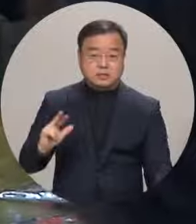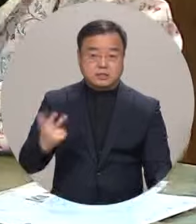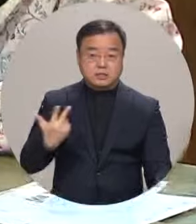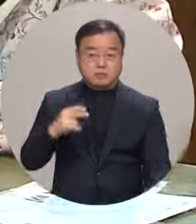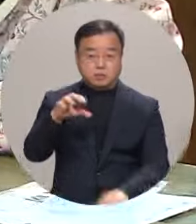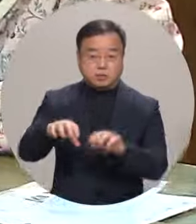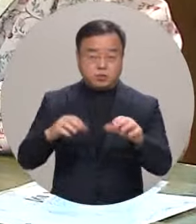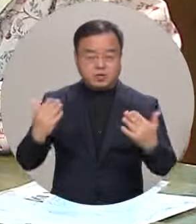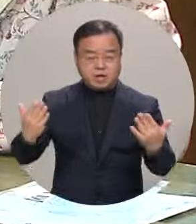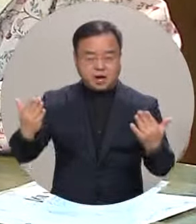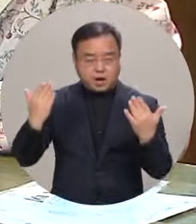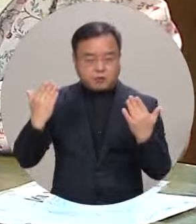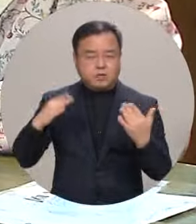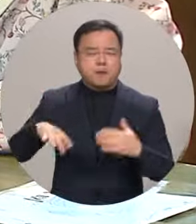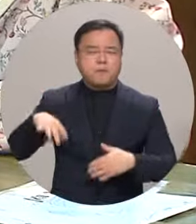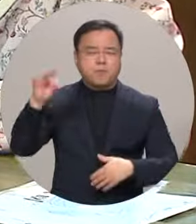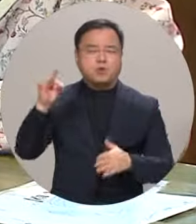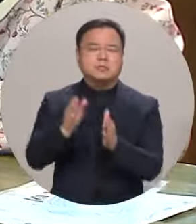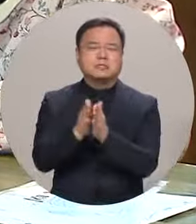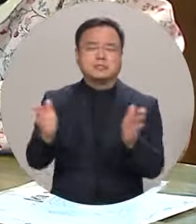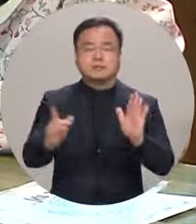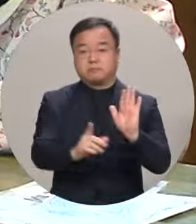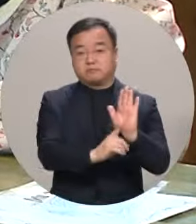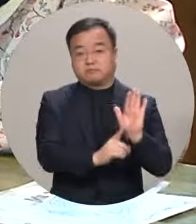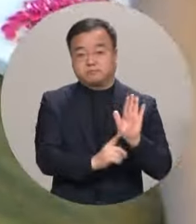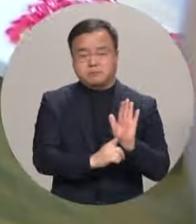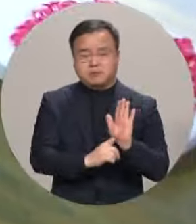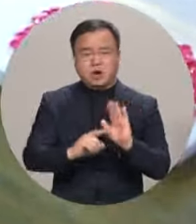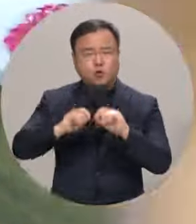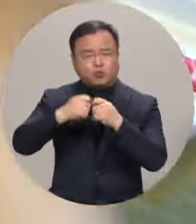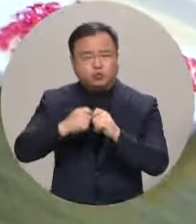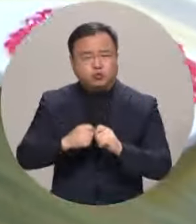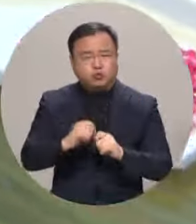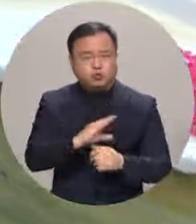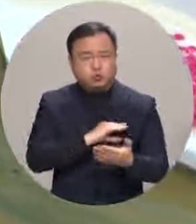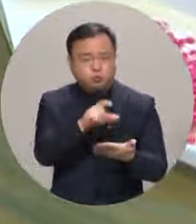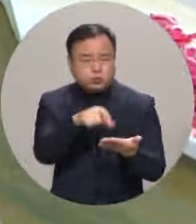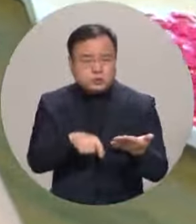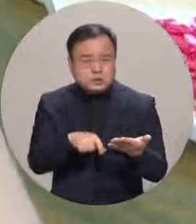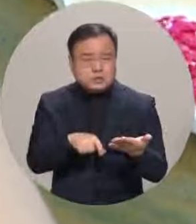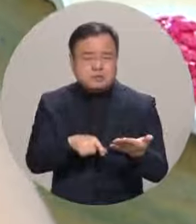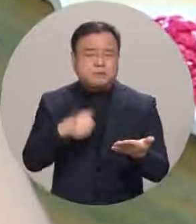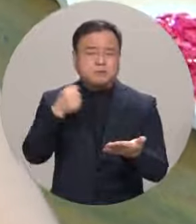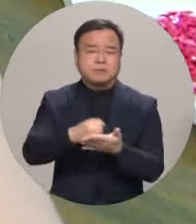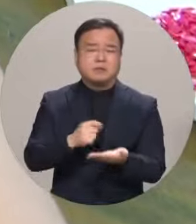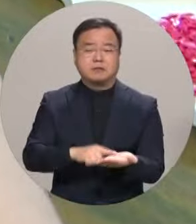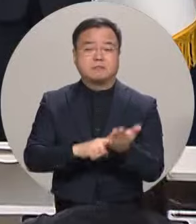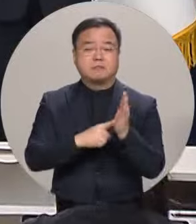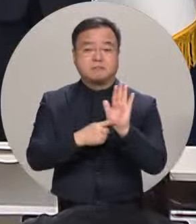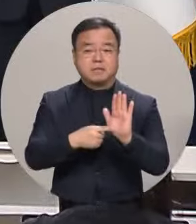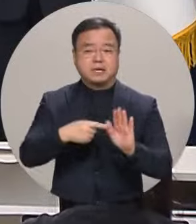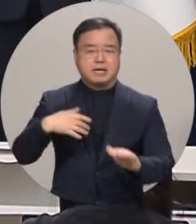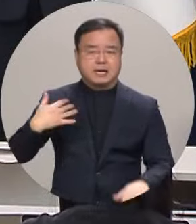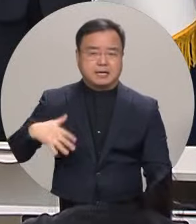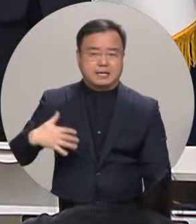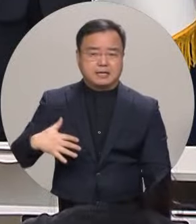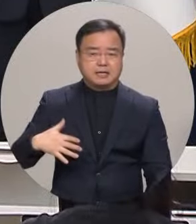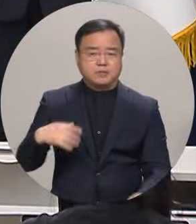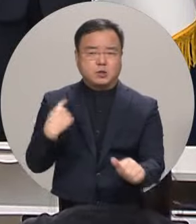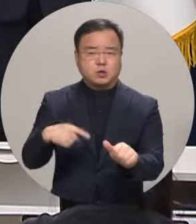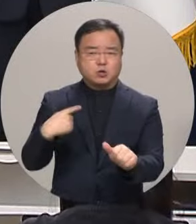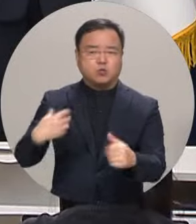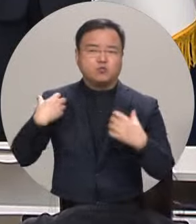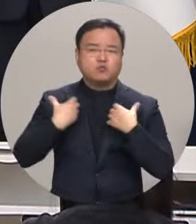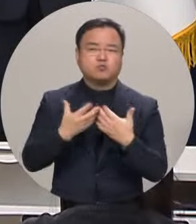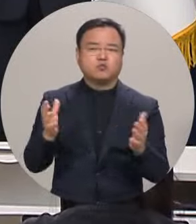학교를 우선 도입한다고 밝히면서도 구체적인 학교 명단은 확정하지 못했습니다 교육부는 선정 작업을